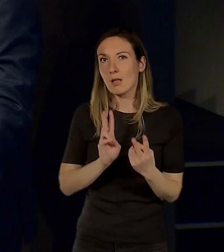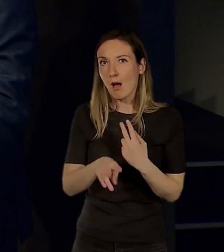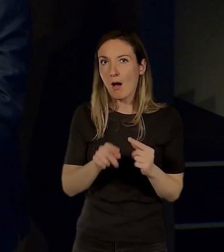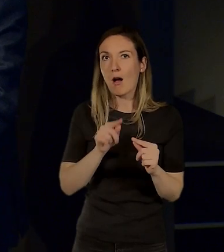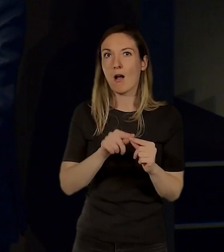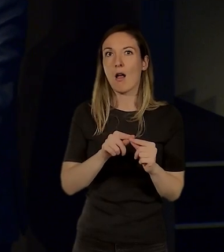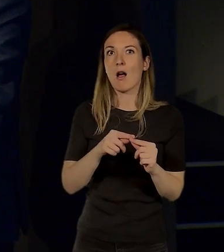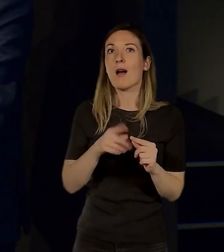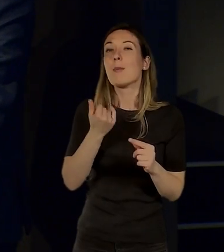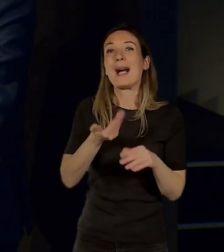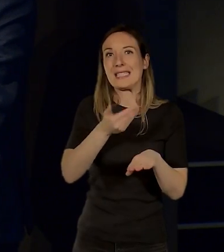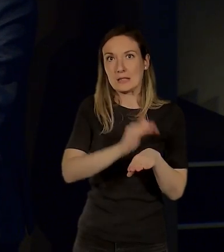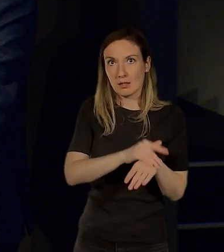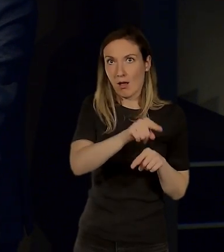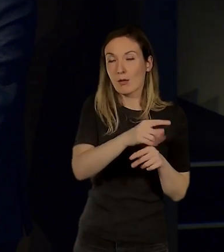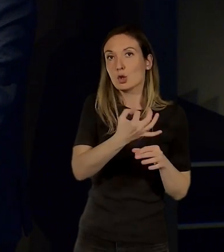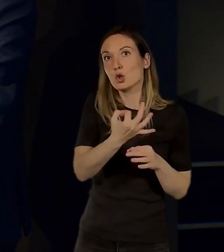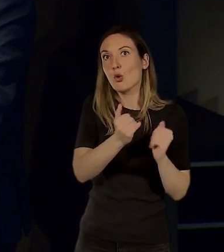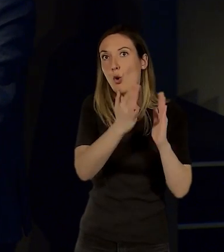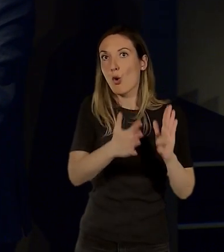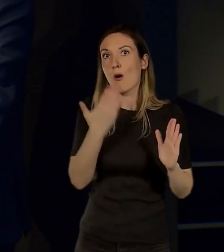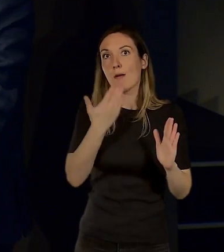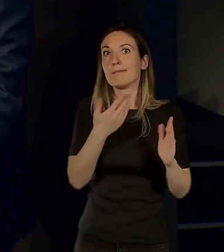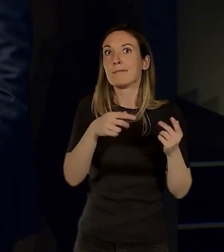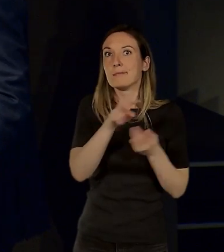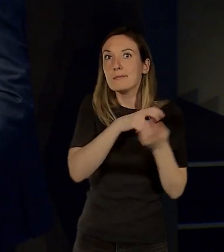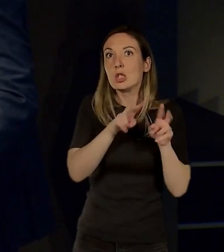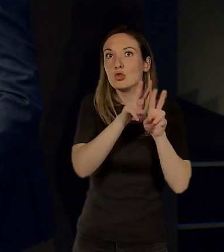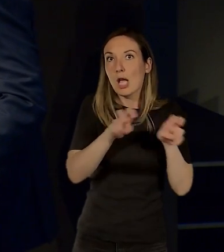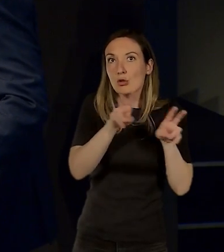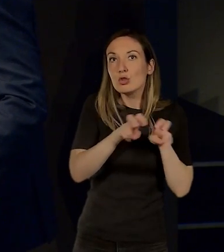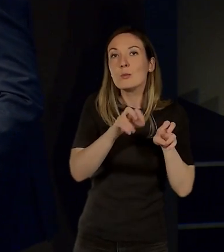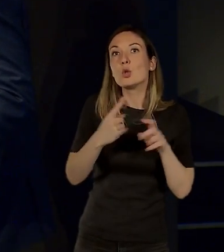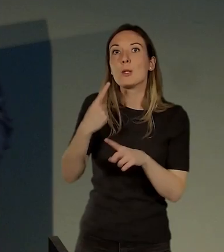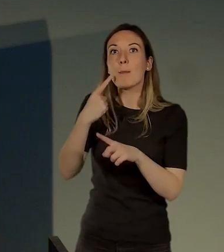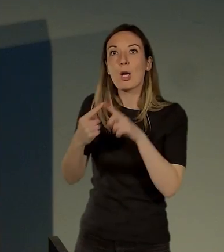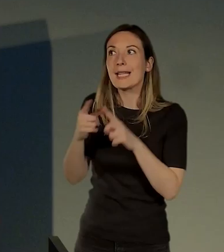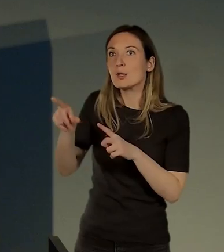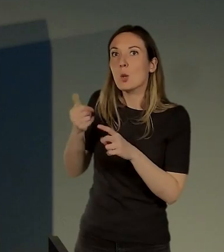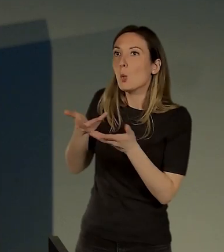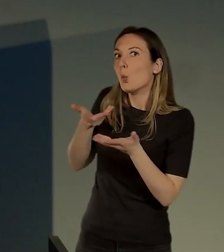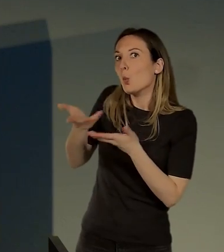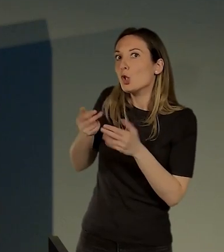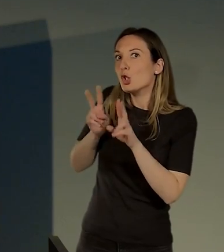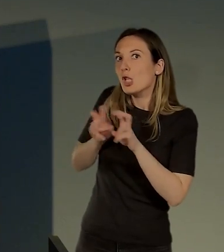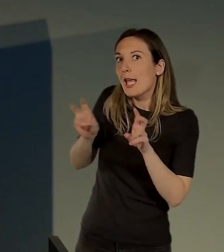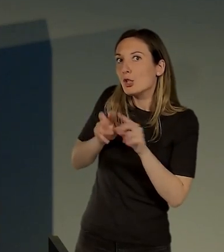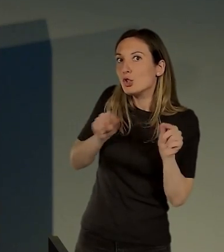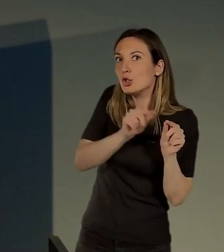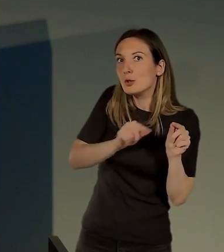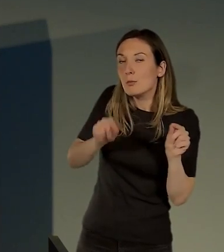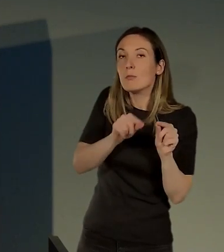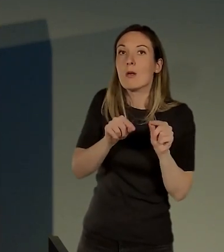reprezentaci děje, co dáváme dohromady a určitý vhled i jakoby do